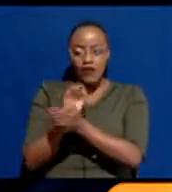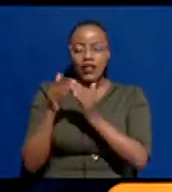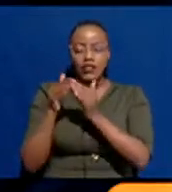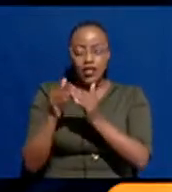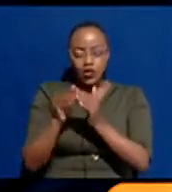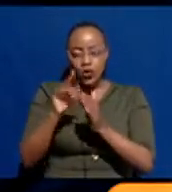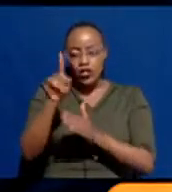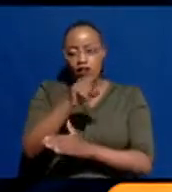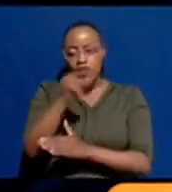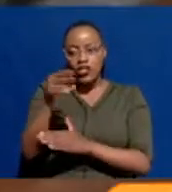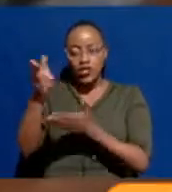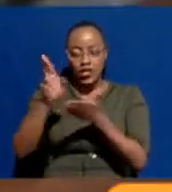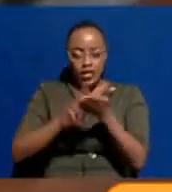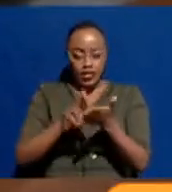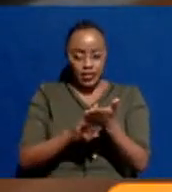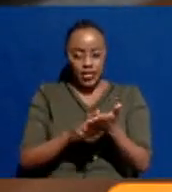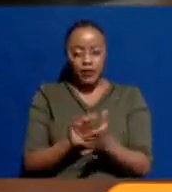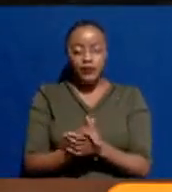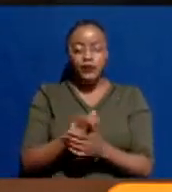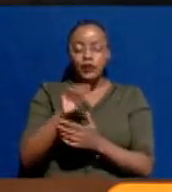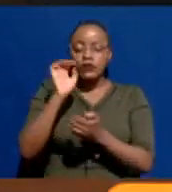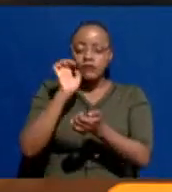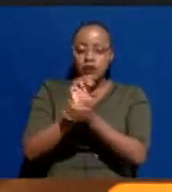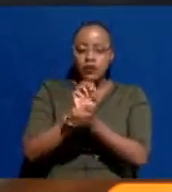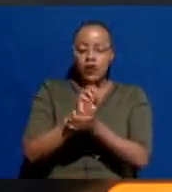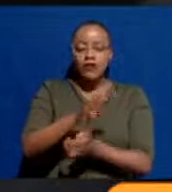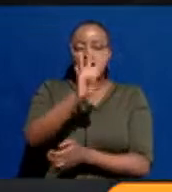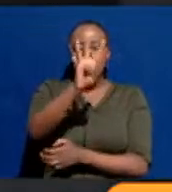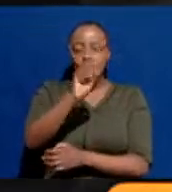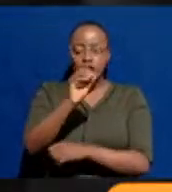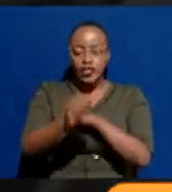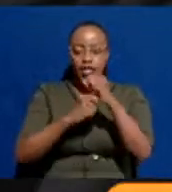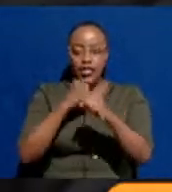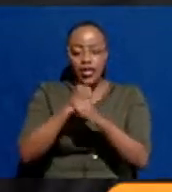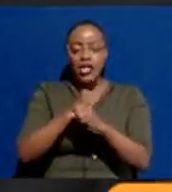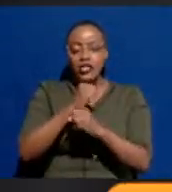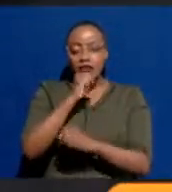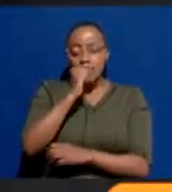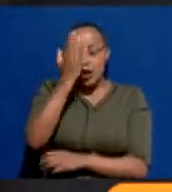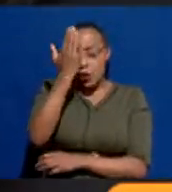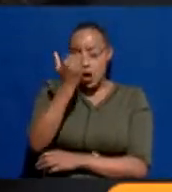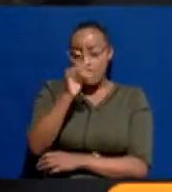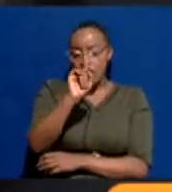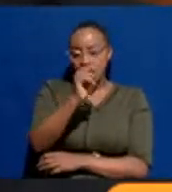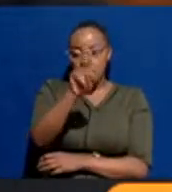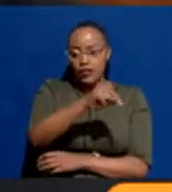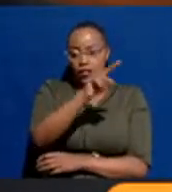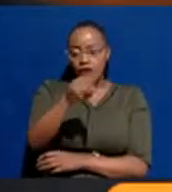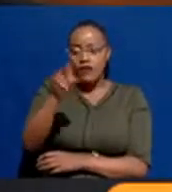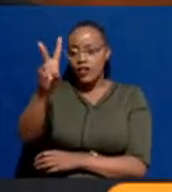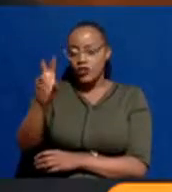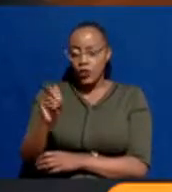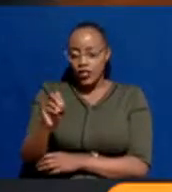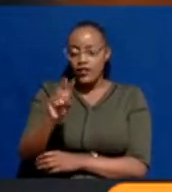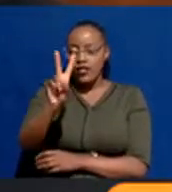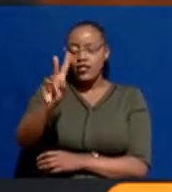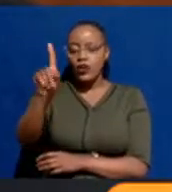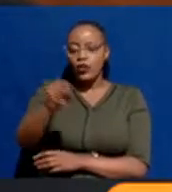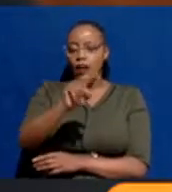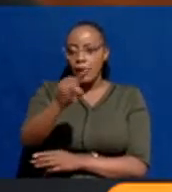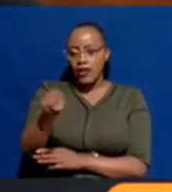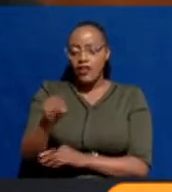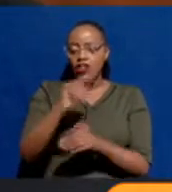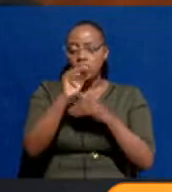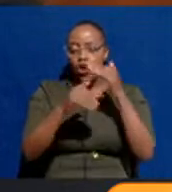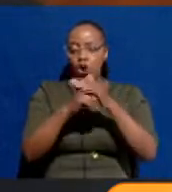offenses register. Alihukumiwa miaka 40 korokoroni kwa kosa la kwanza na miaka 20 katika kosa la pili,